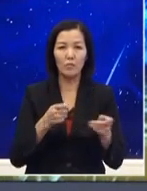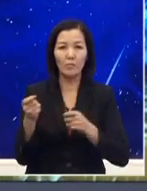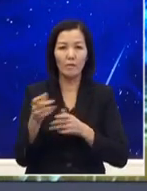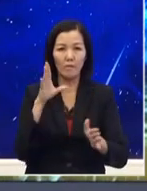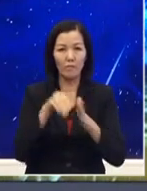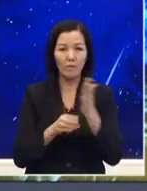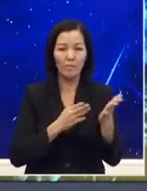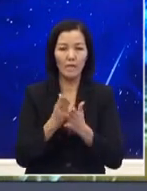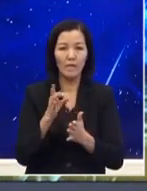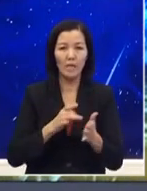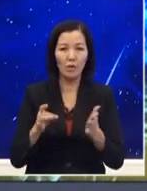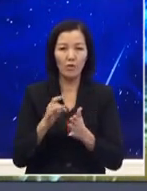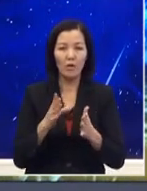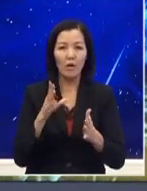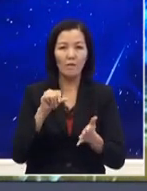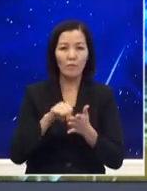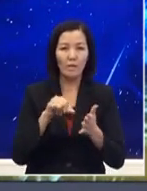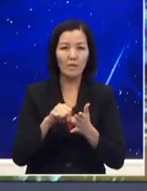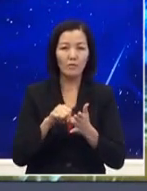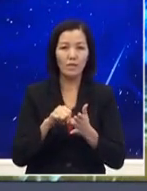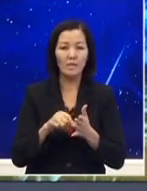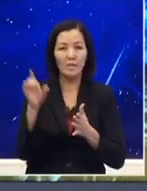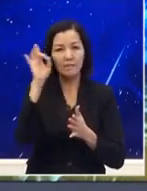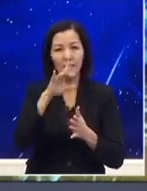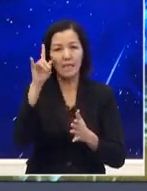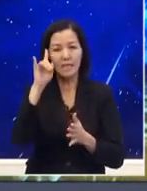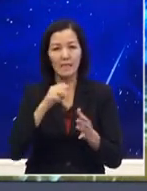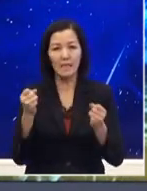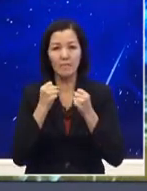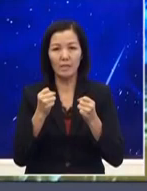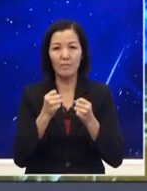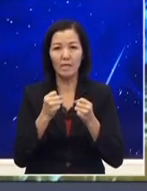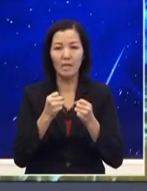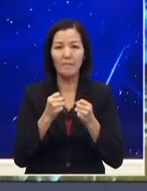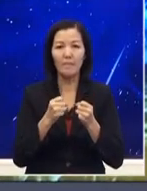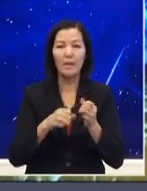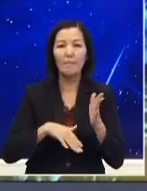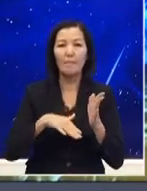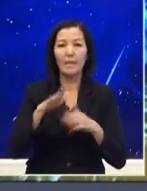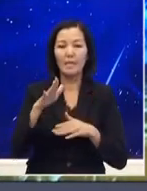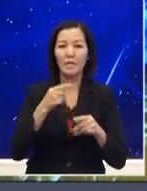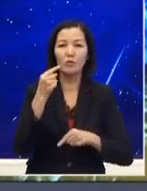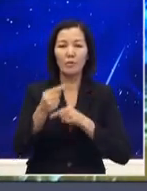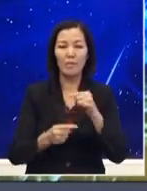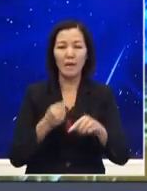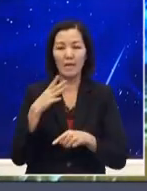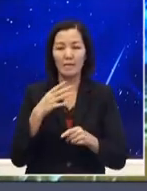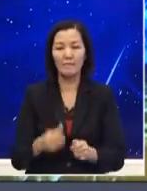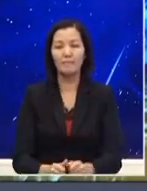организованному Управлением внутренней политики региона. В нем приняли участие известные казахстанские спортсмены, кумиры подрастающего поколения.